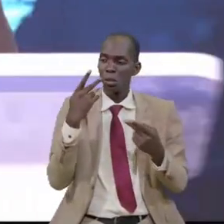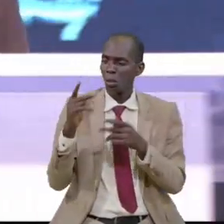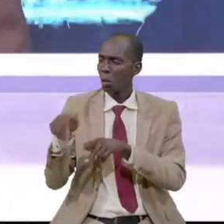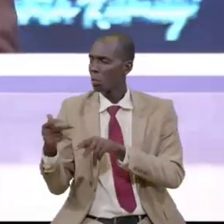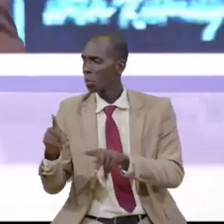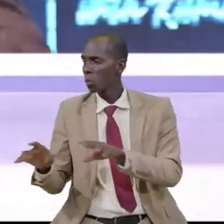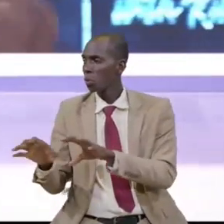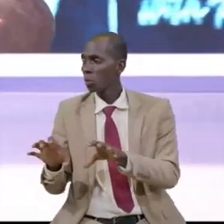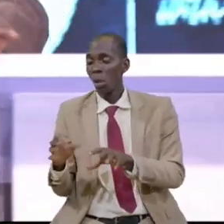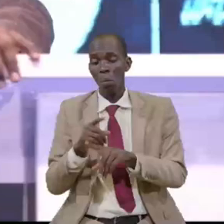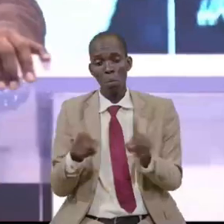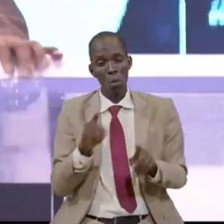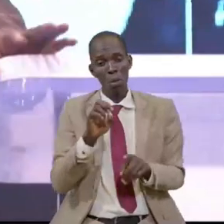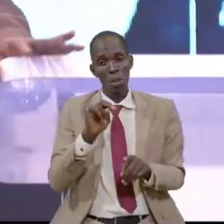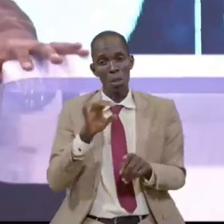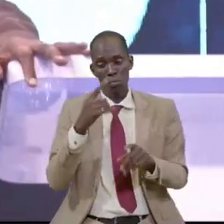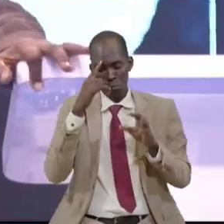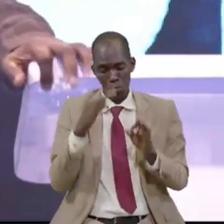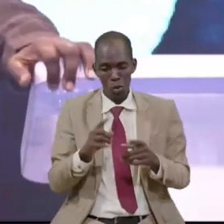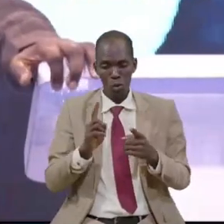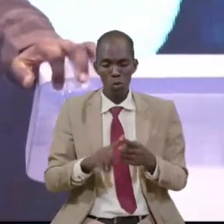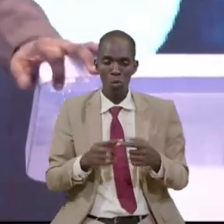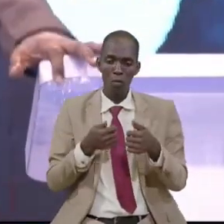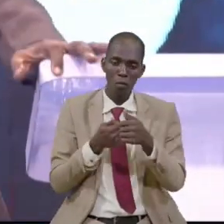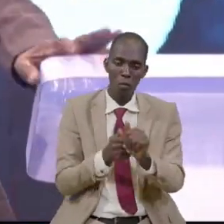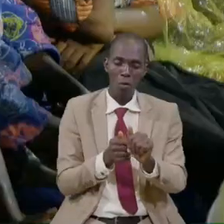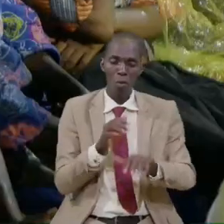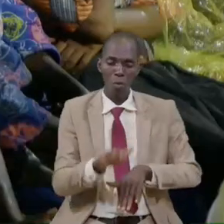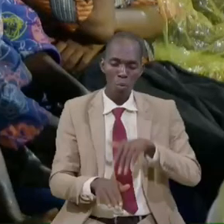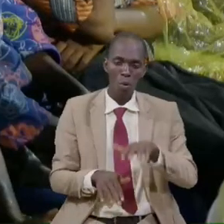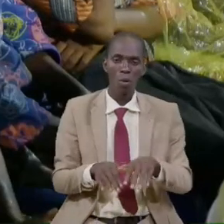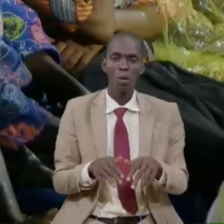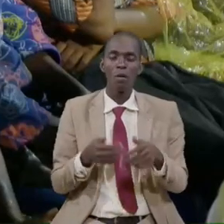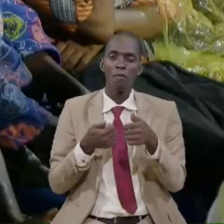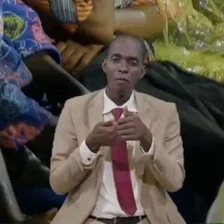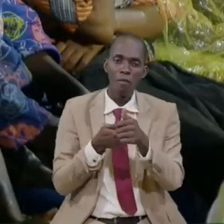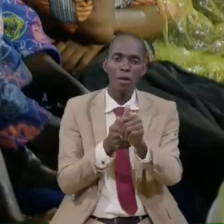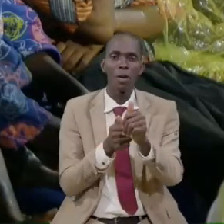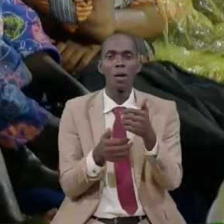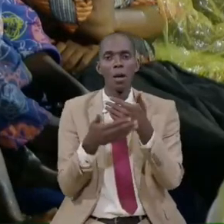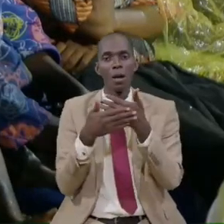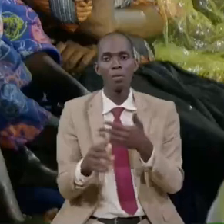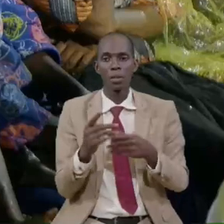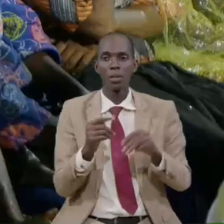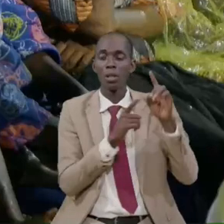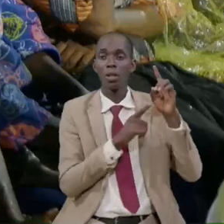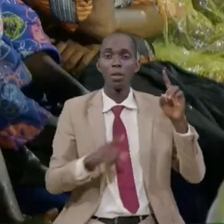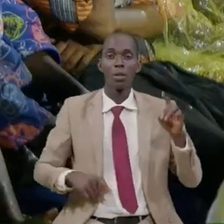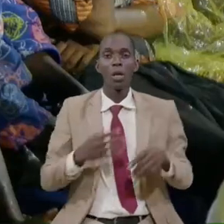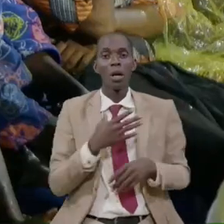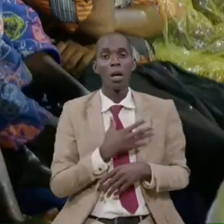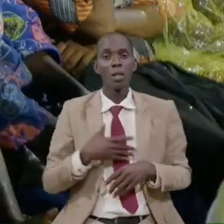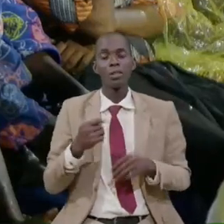Ils marchaient dans la justice. Ils suivaient le Seigneur. Et le Seigneur a